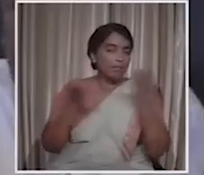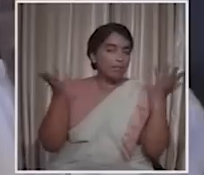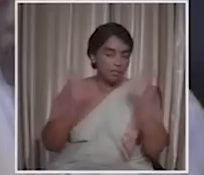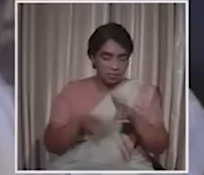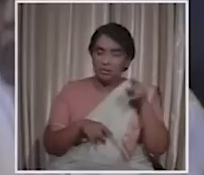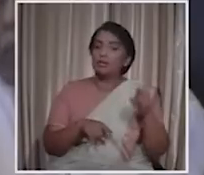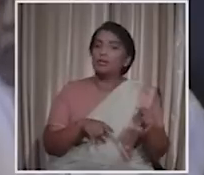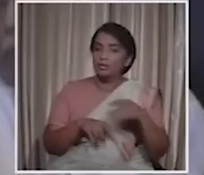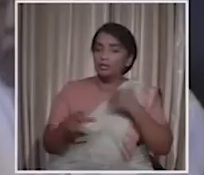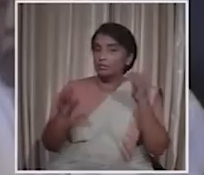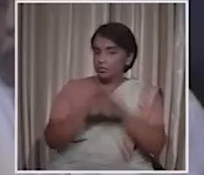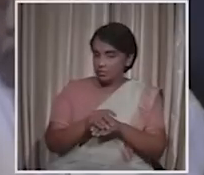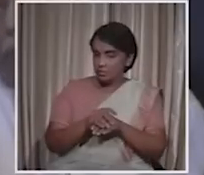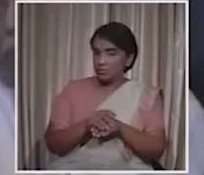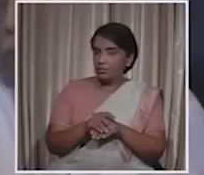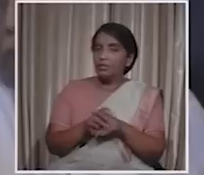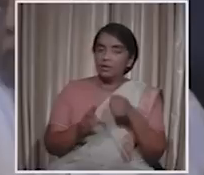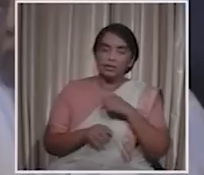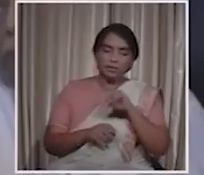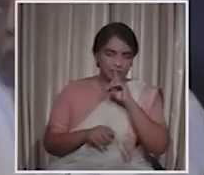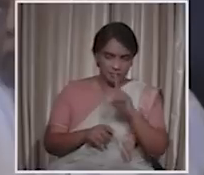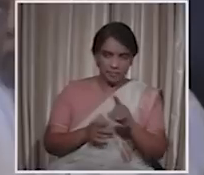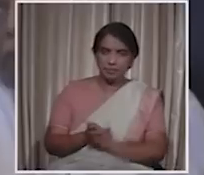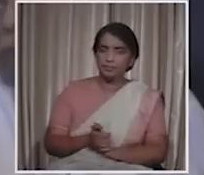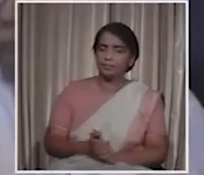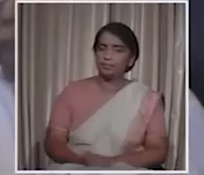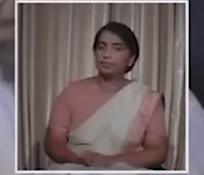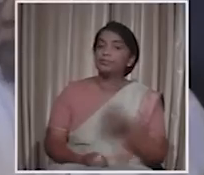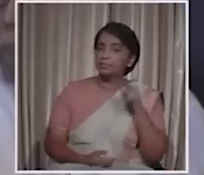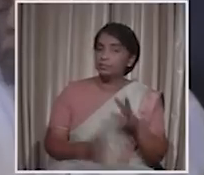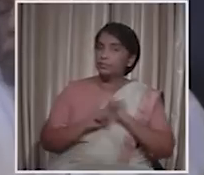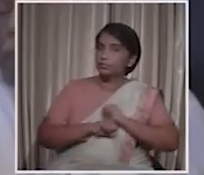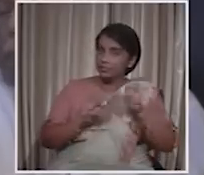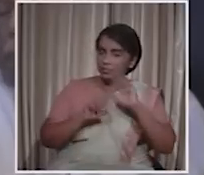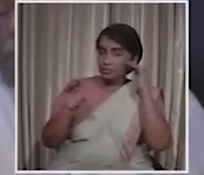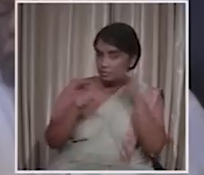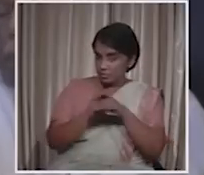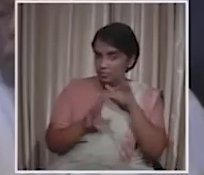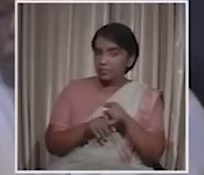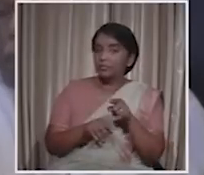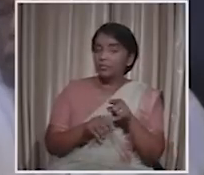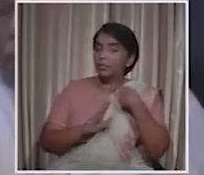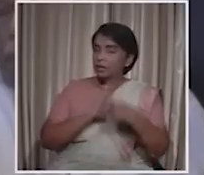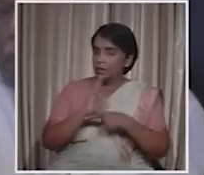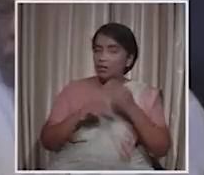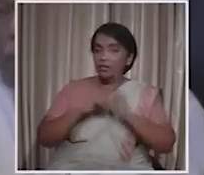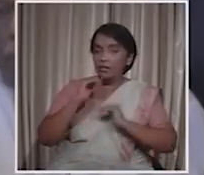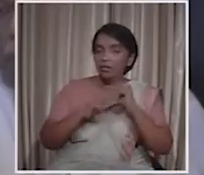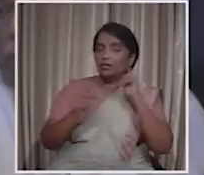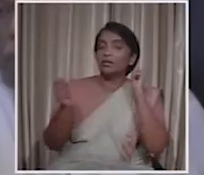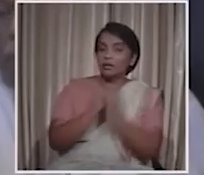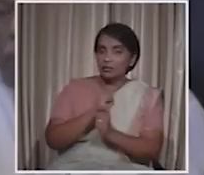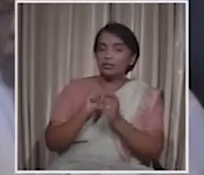සඳහා සහභාගී වෙන්න සහ මම ආරාධනා කරනවා. මේ අරගලයේ තියෙන්නේ මේ රටේ ක්‍රමවේද වෙන